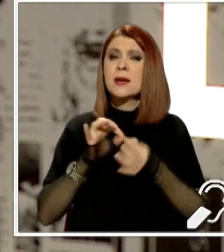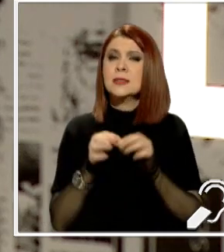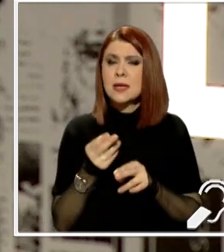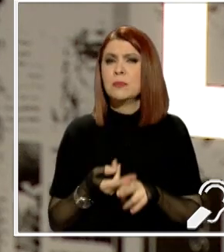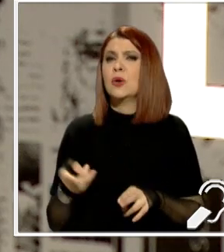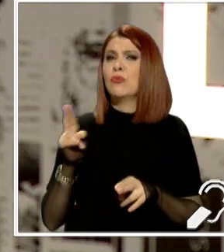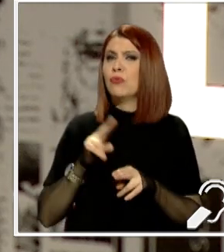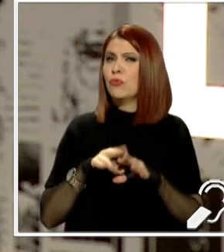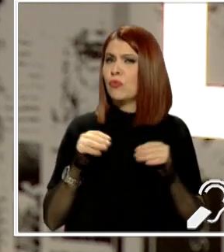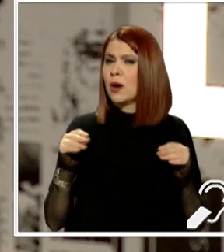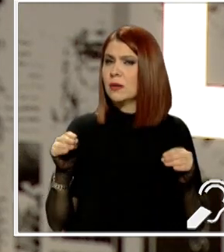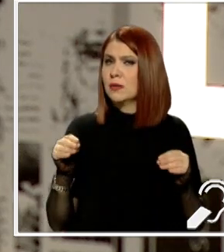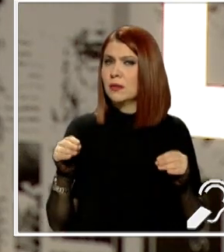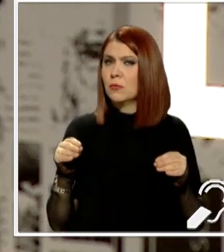mult